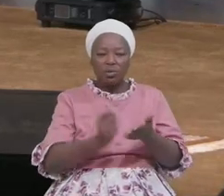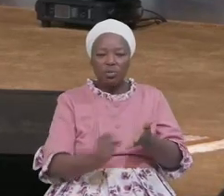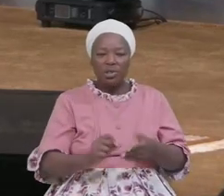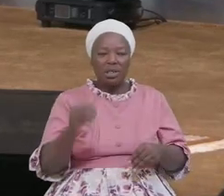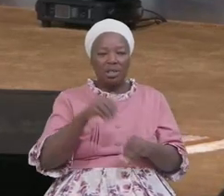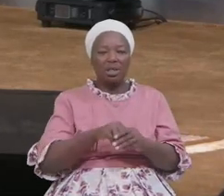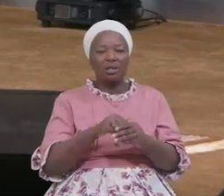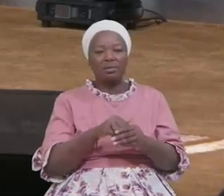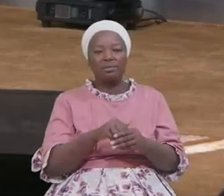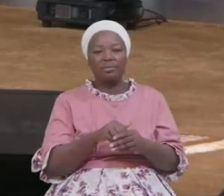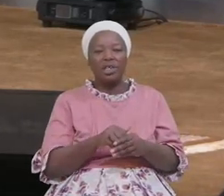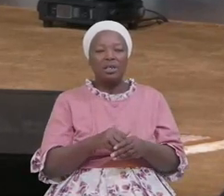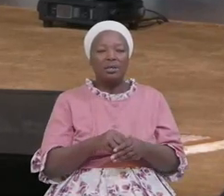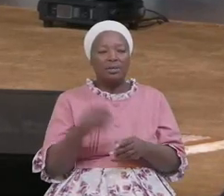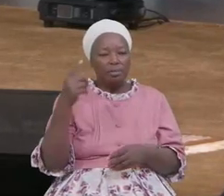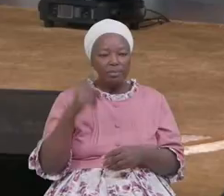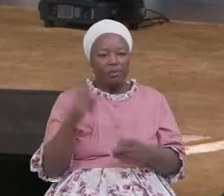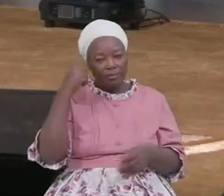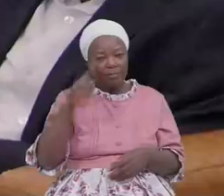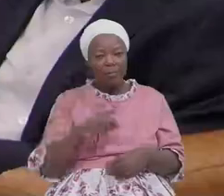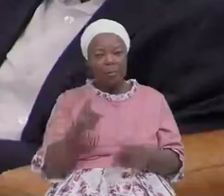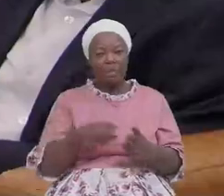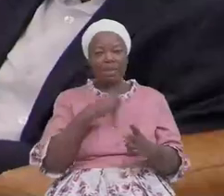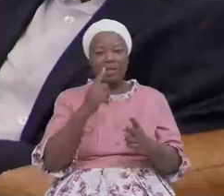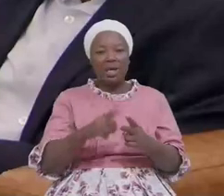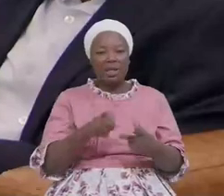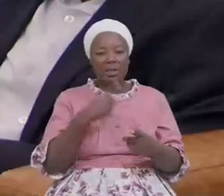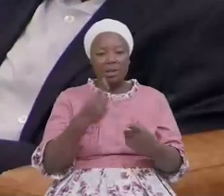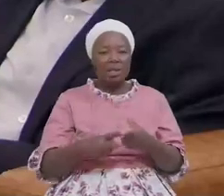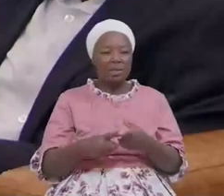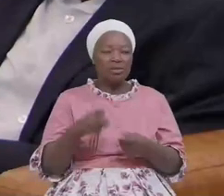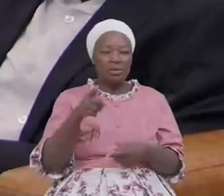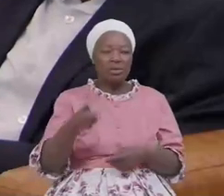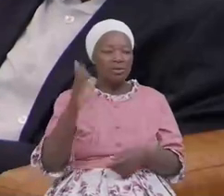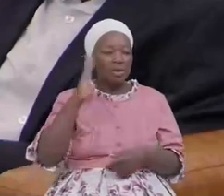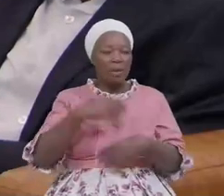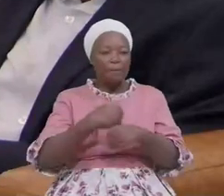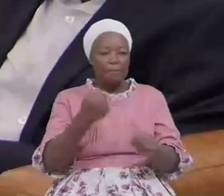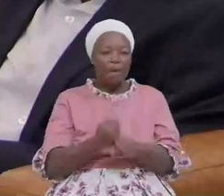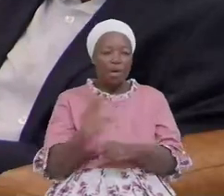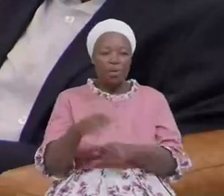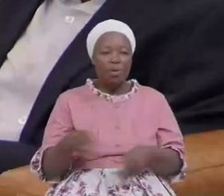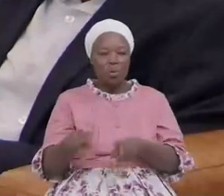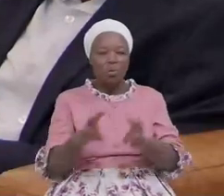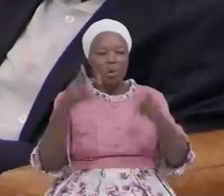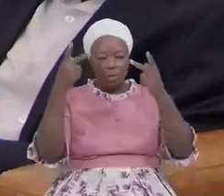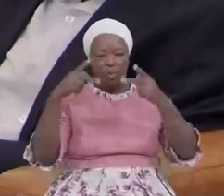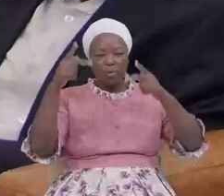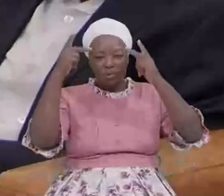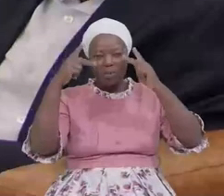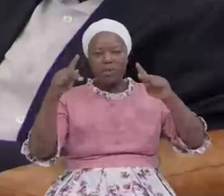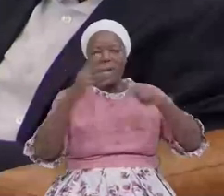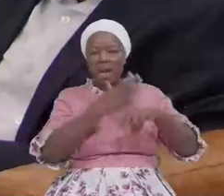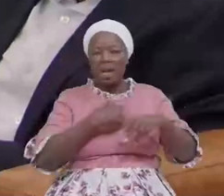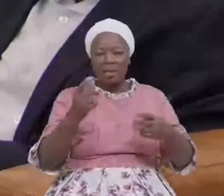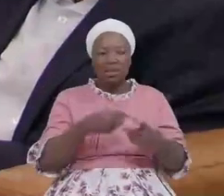Car c'est alors que tu auras du succès dans tes entreprises. C'est alors